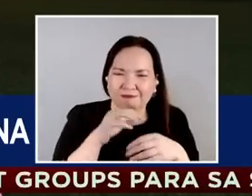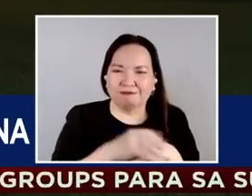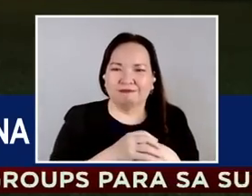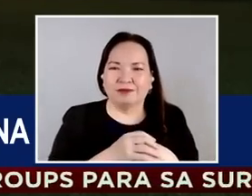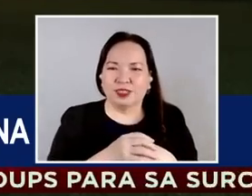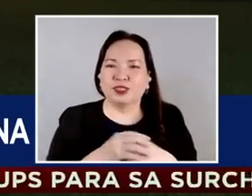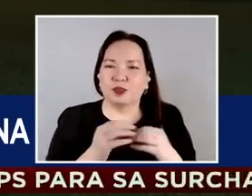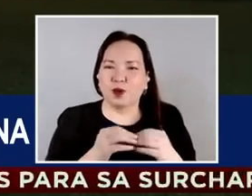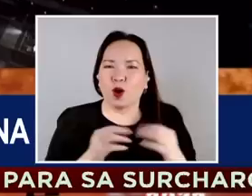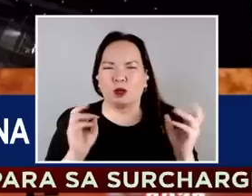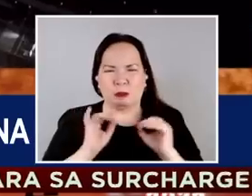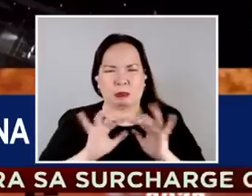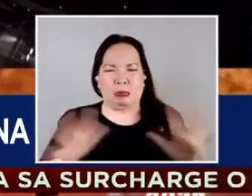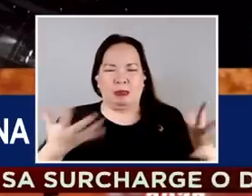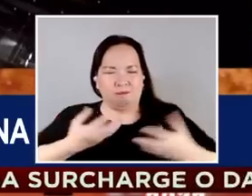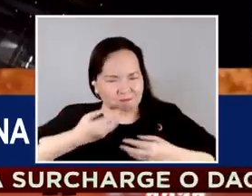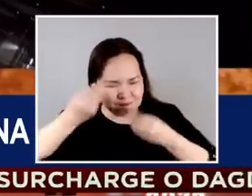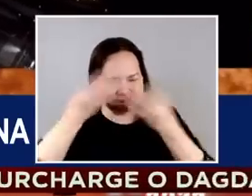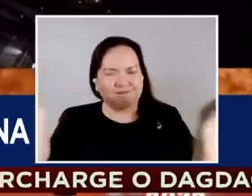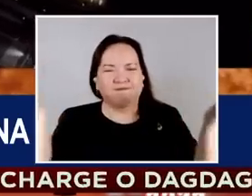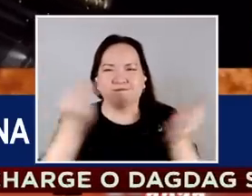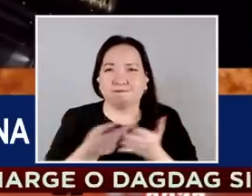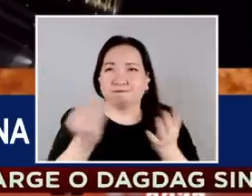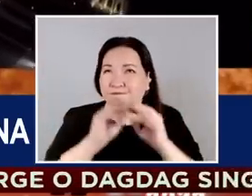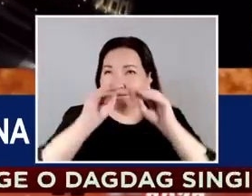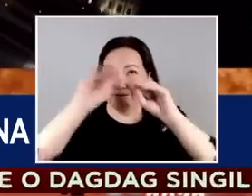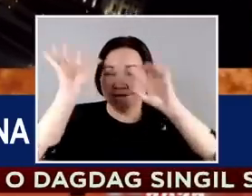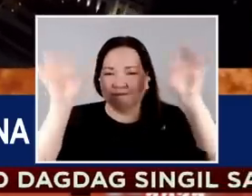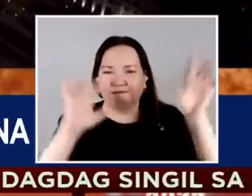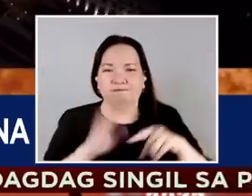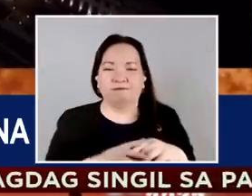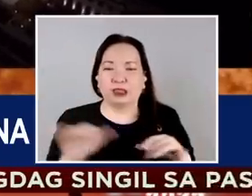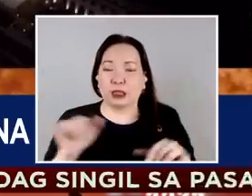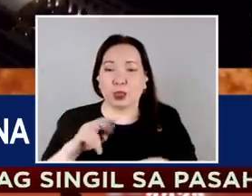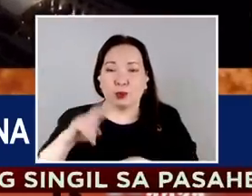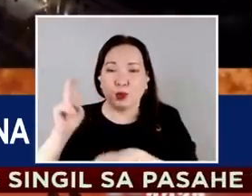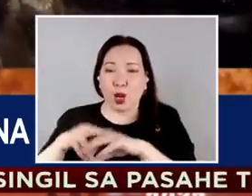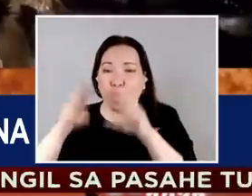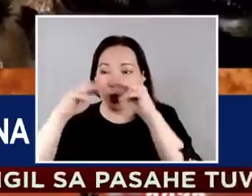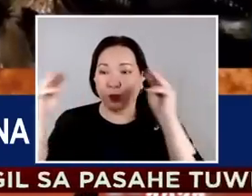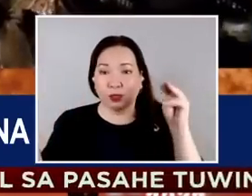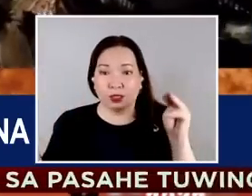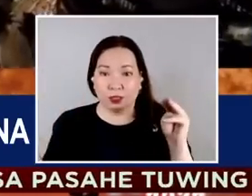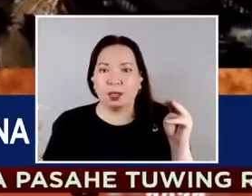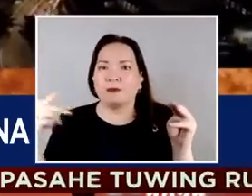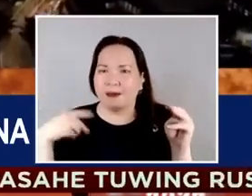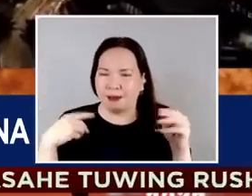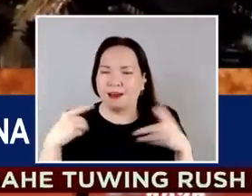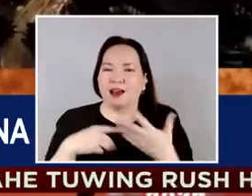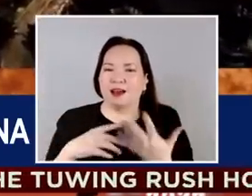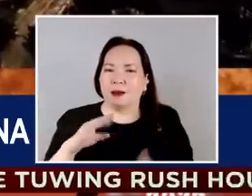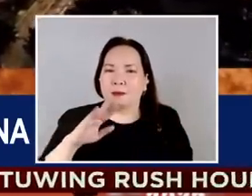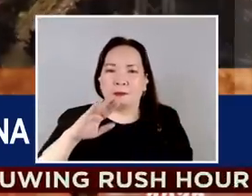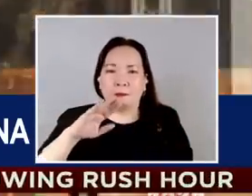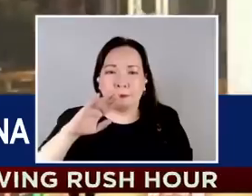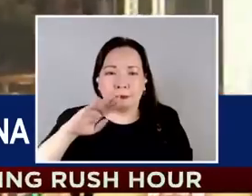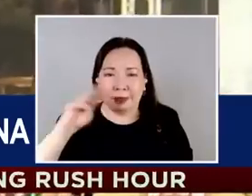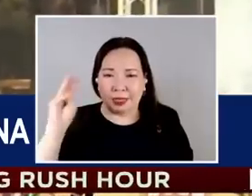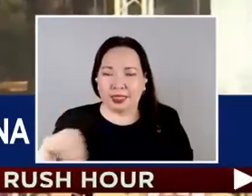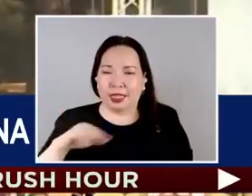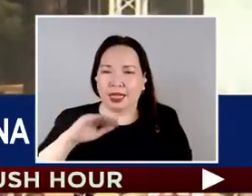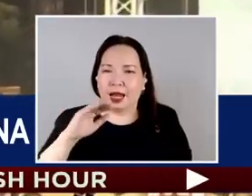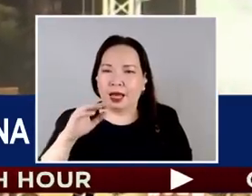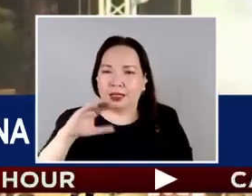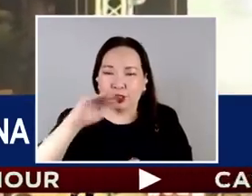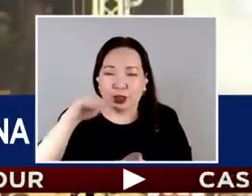talagang all out kami this year. Nagliwanag din ang National Museum of Fine Arts Building, Manila Central Post Office, Tutuban